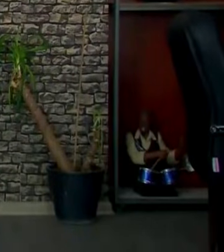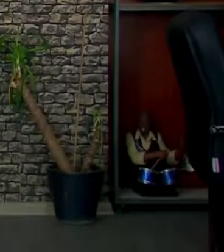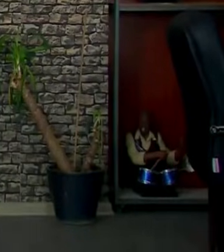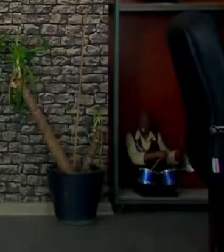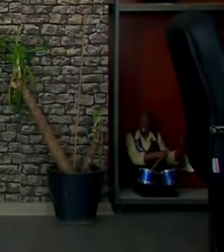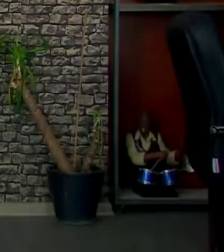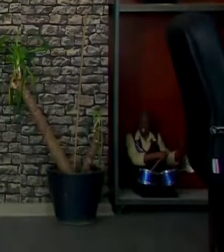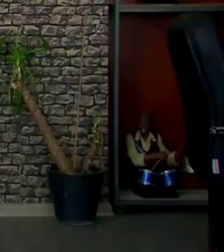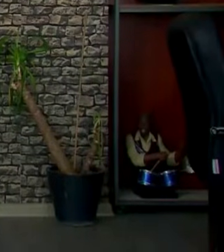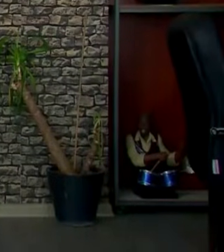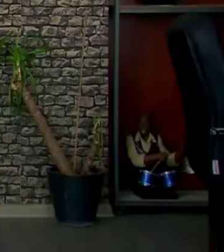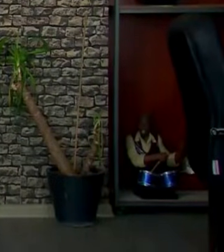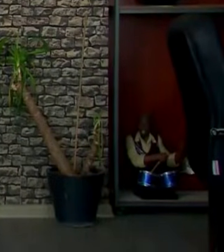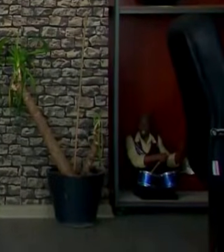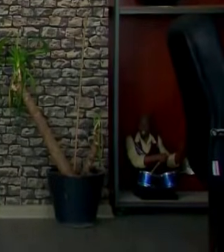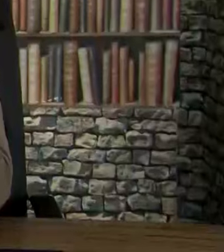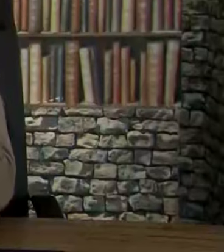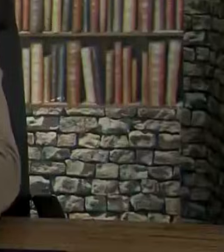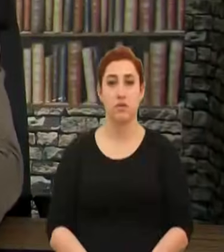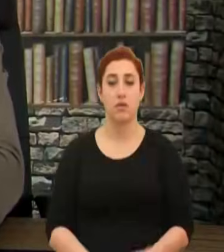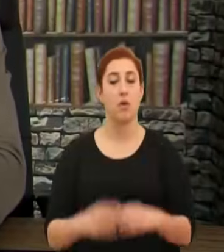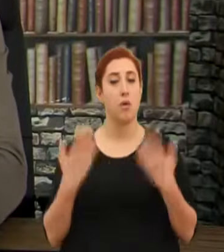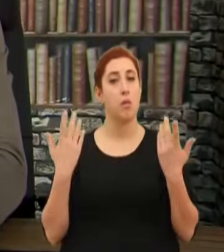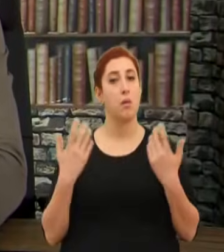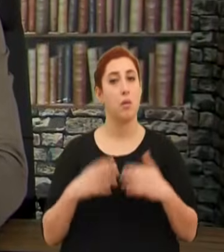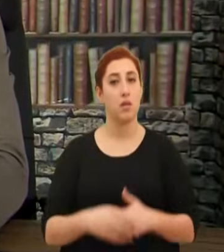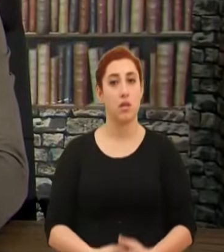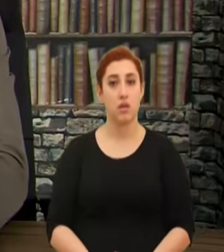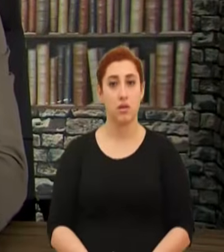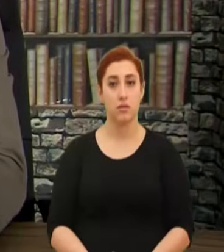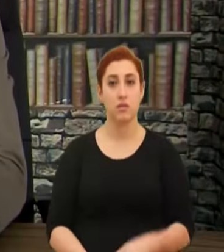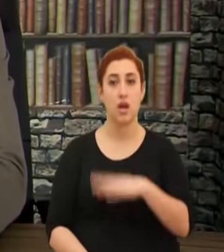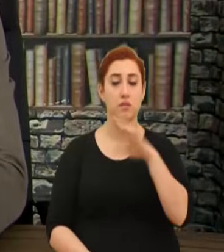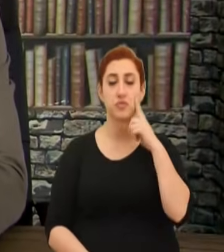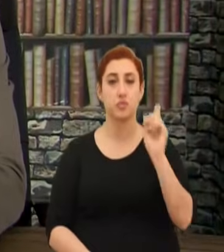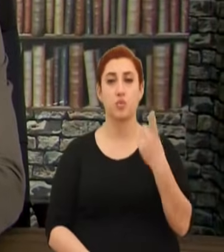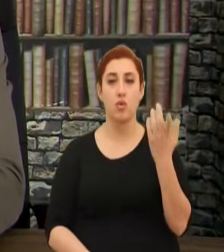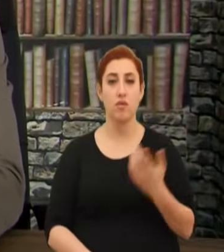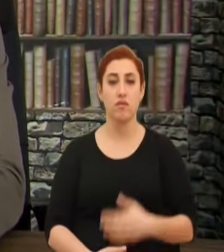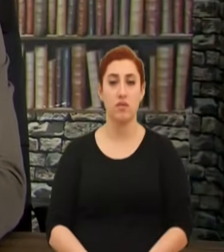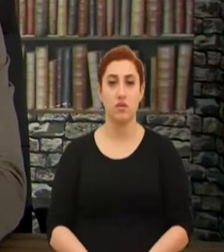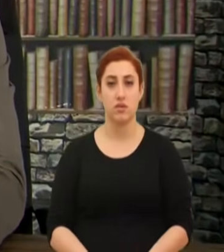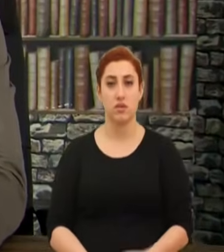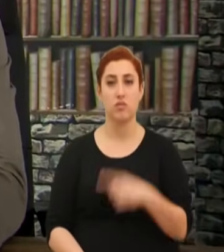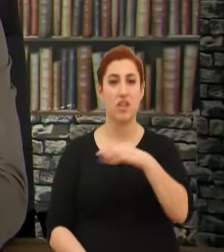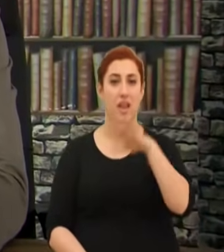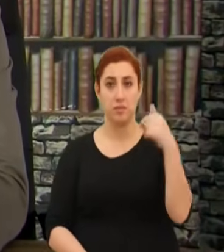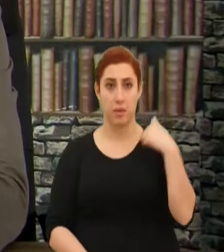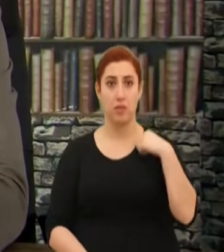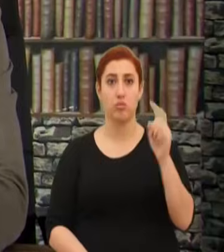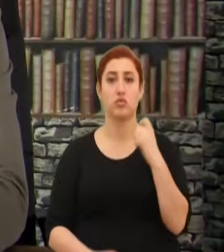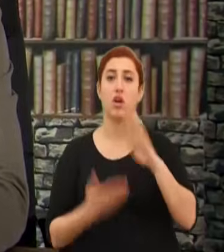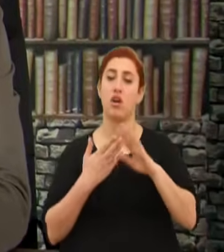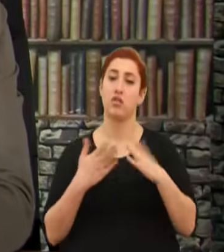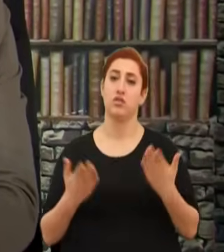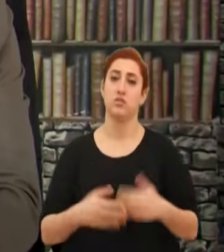Sarp'a imalı bir bakış atıp odadan çıktı. Allah Allah. Herkes bir tuhaf ya. Bunların hepsi beni mi bulacak